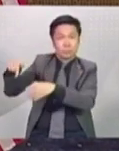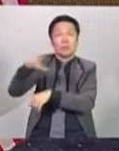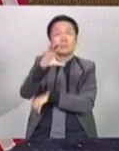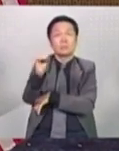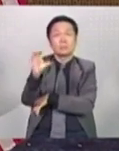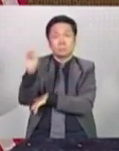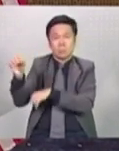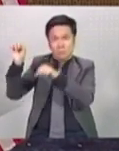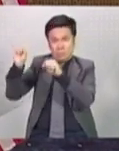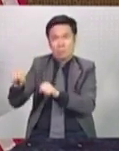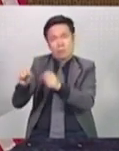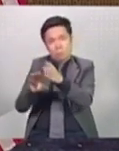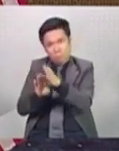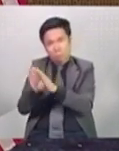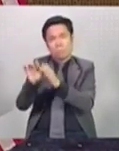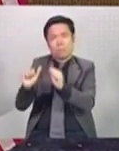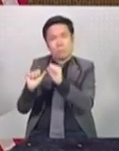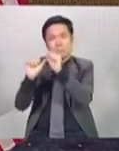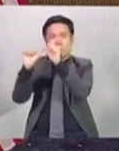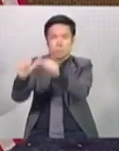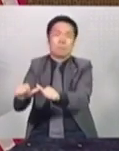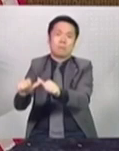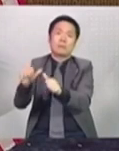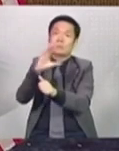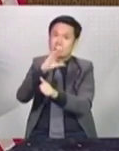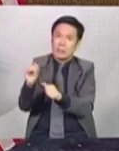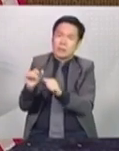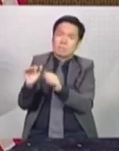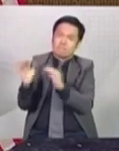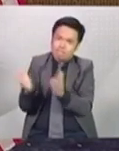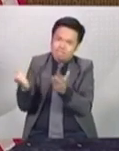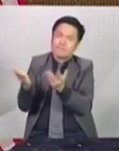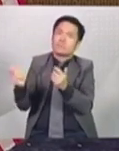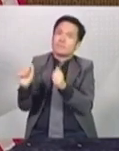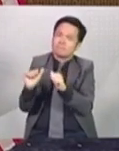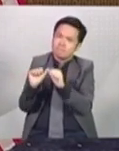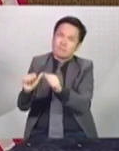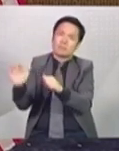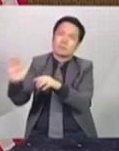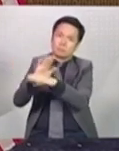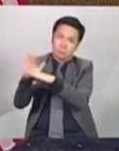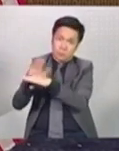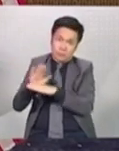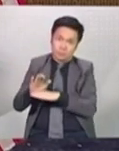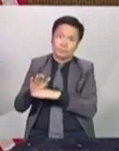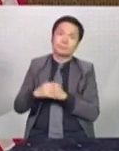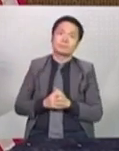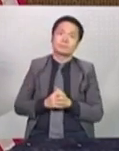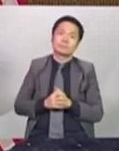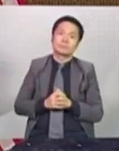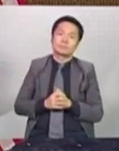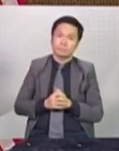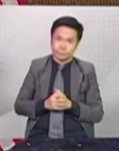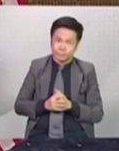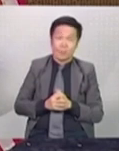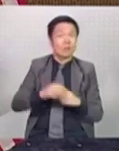untuk mengekalkan pekerjaan dan segera meneruskan aktiviti perniagaan masing-masing. Inisiatif ini